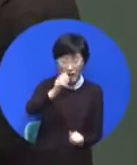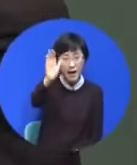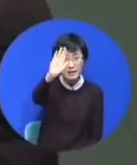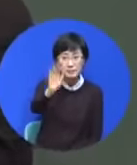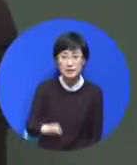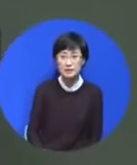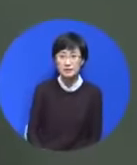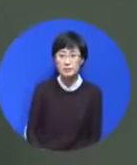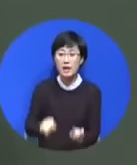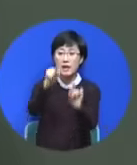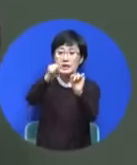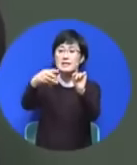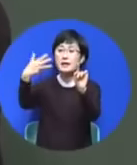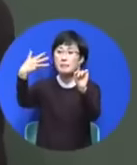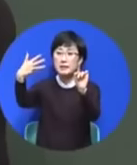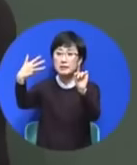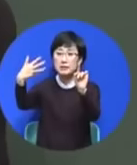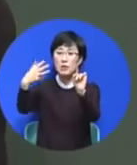임하